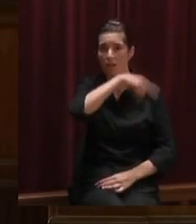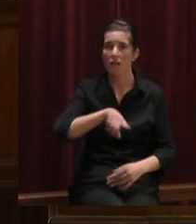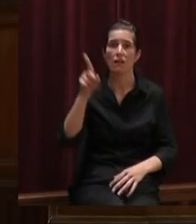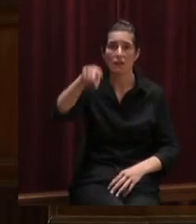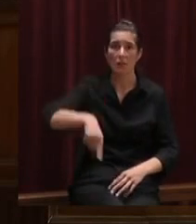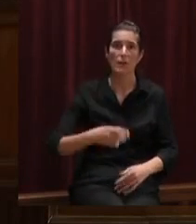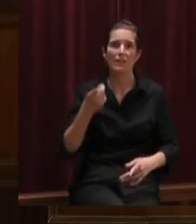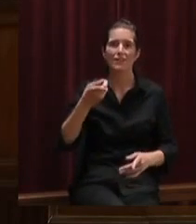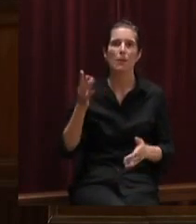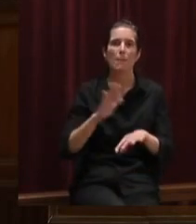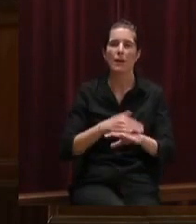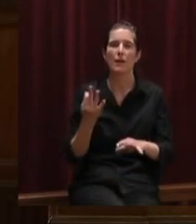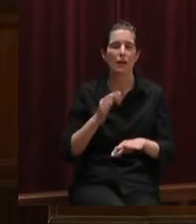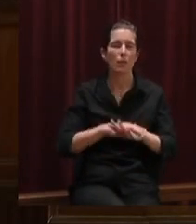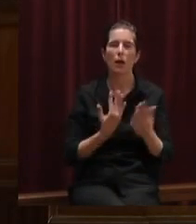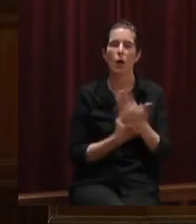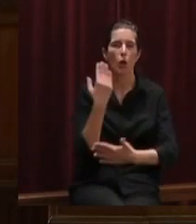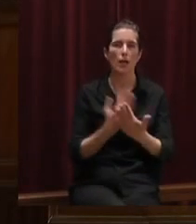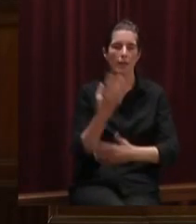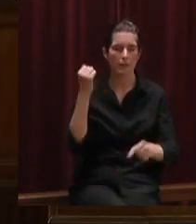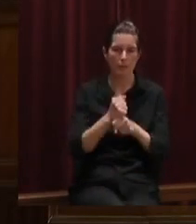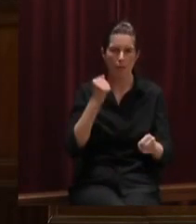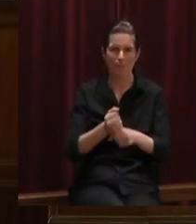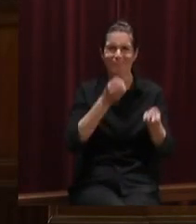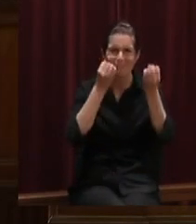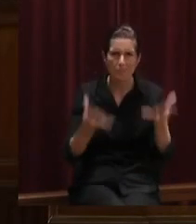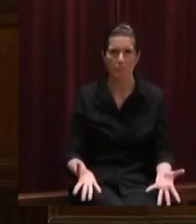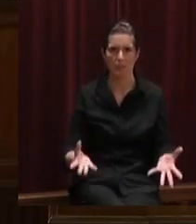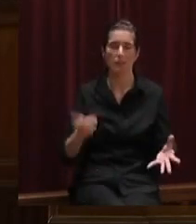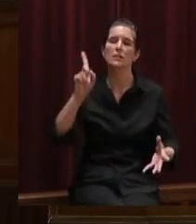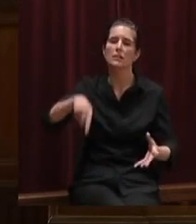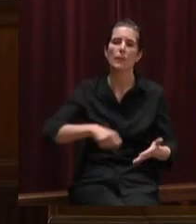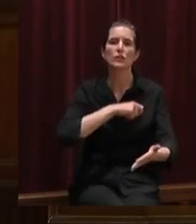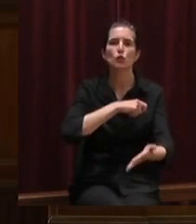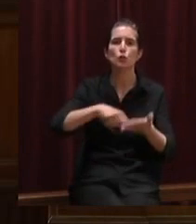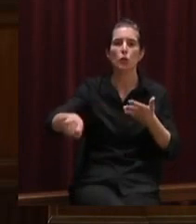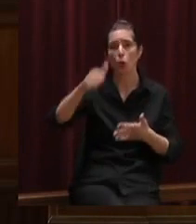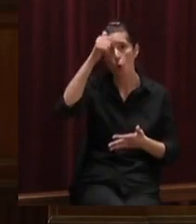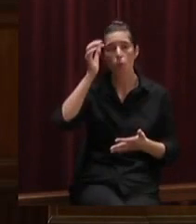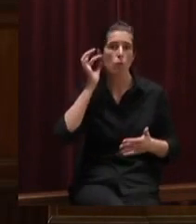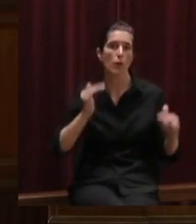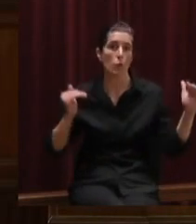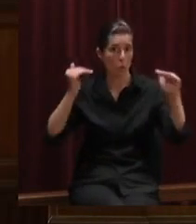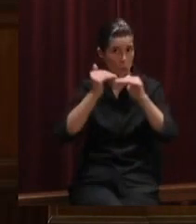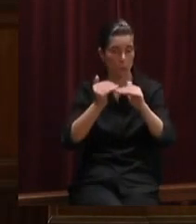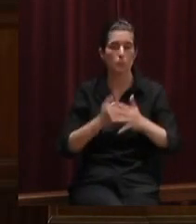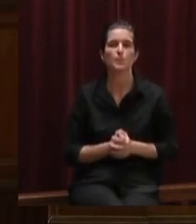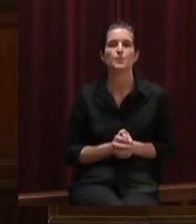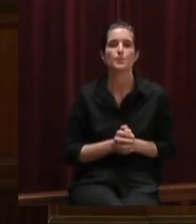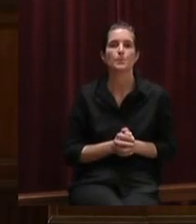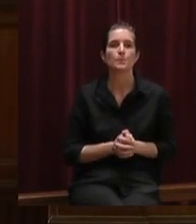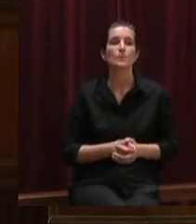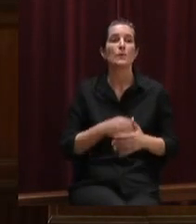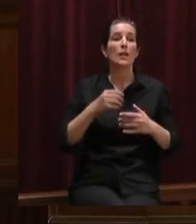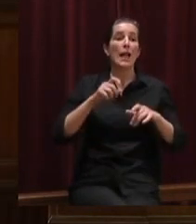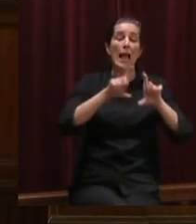es compleixin i aprofundir en la recerca d'una igualtat salarial entre homes i dones. Les mesures de suport a empresaris